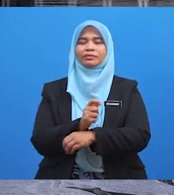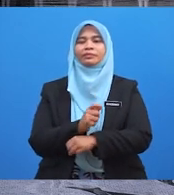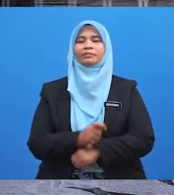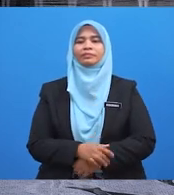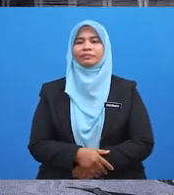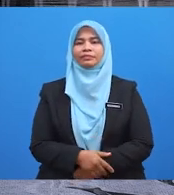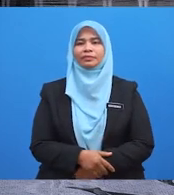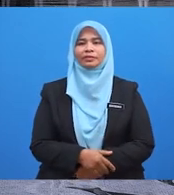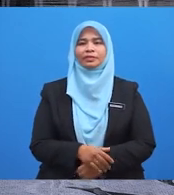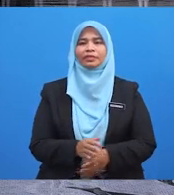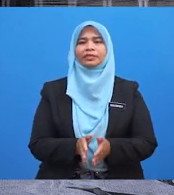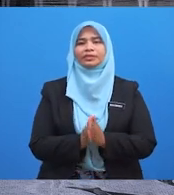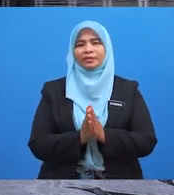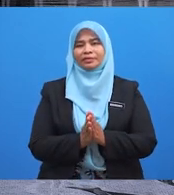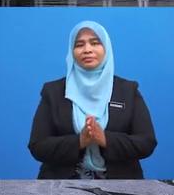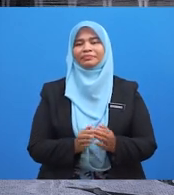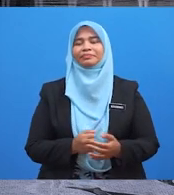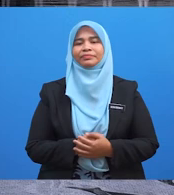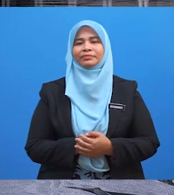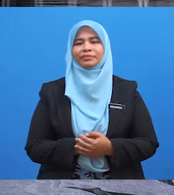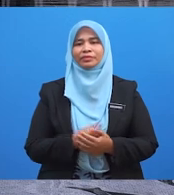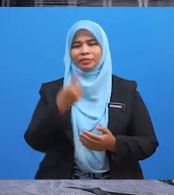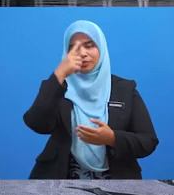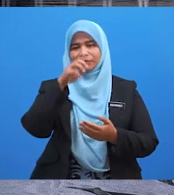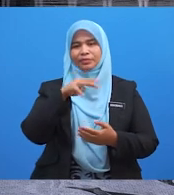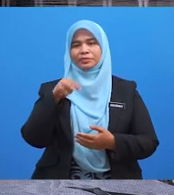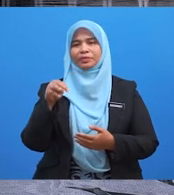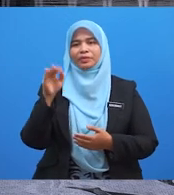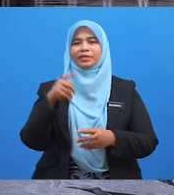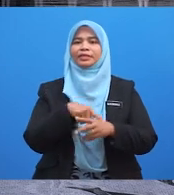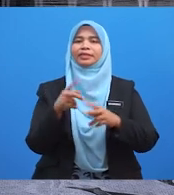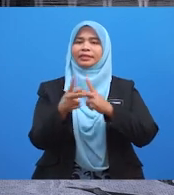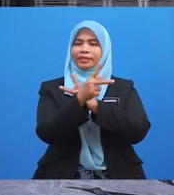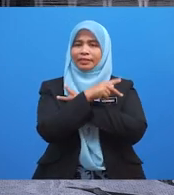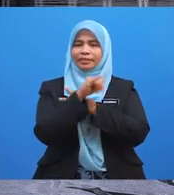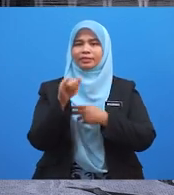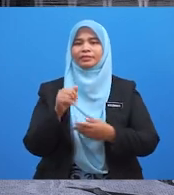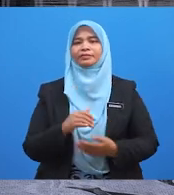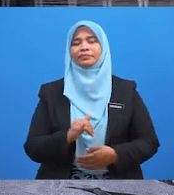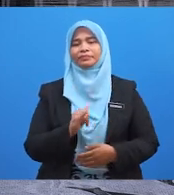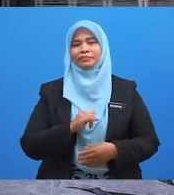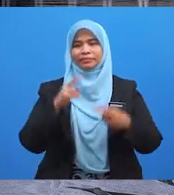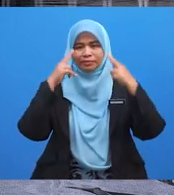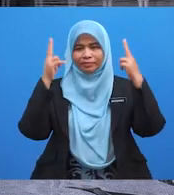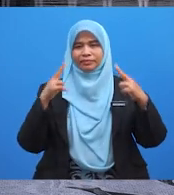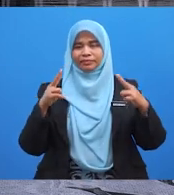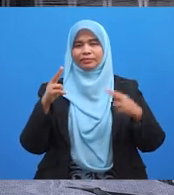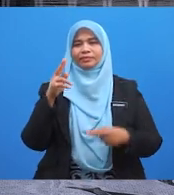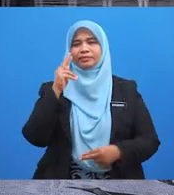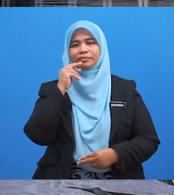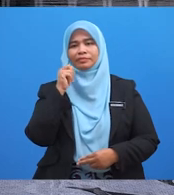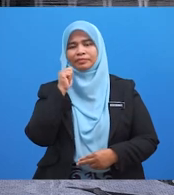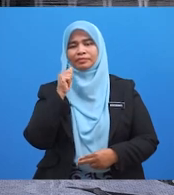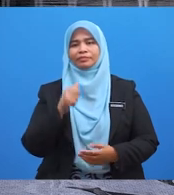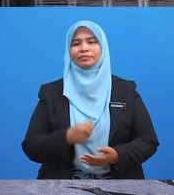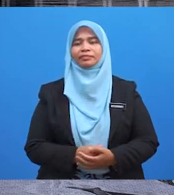wabarakatuh. Salam ceria untuk murid-murid yang saya kasihi. Saya Ustazah Nur Asiah binti Muhammad Saleh dari Sekolah Menengah